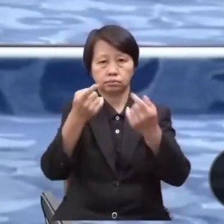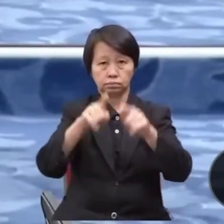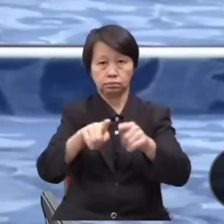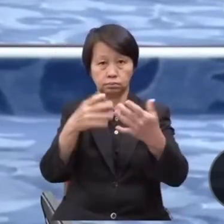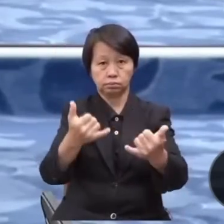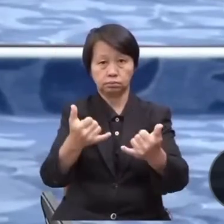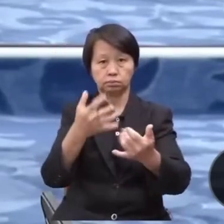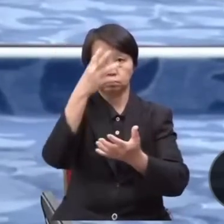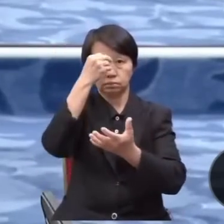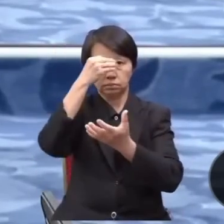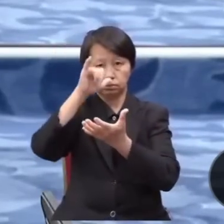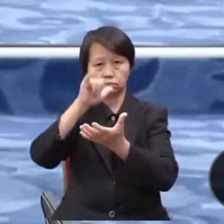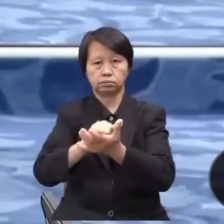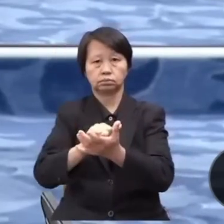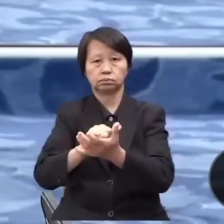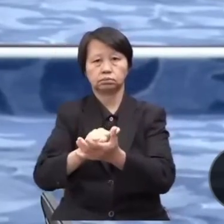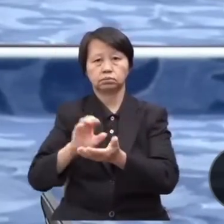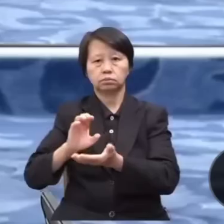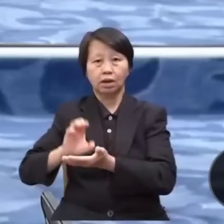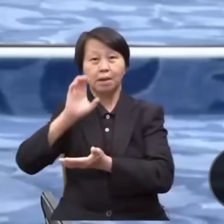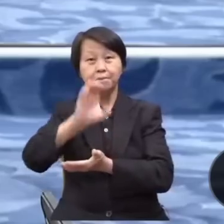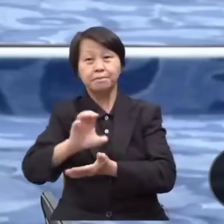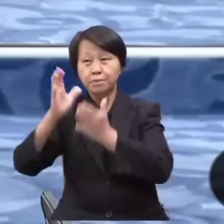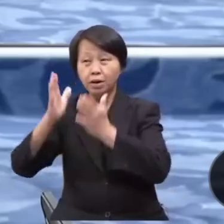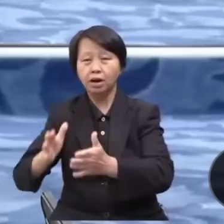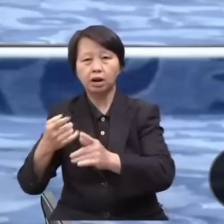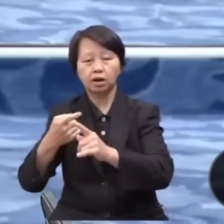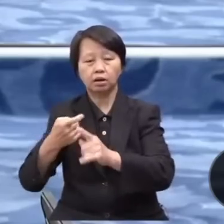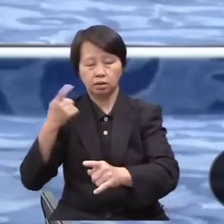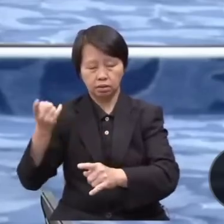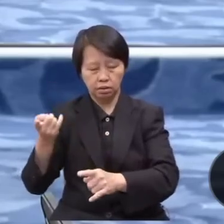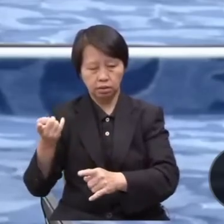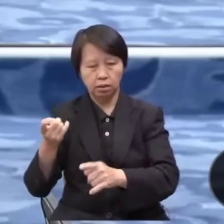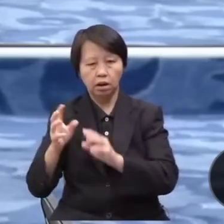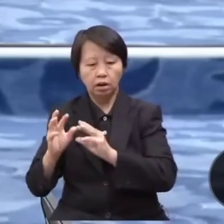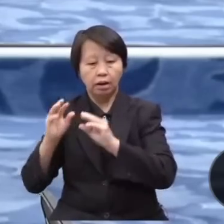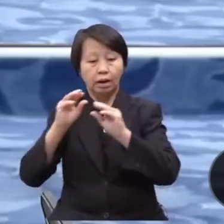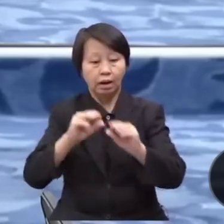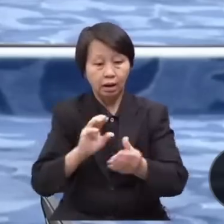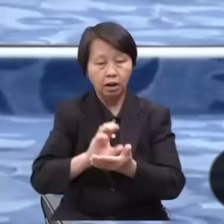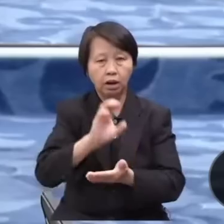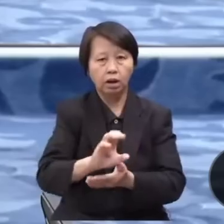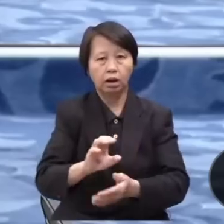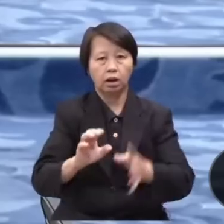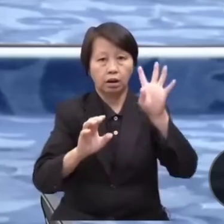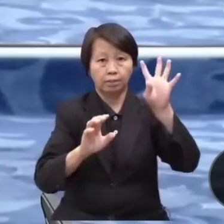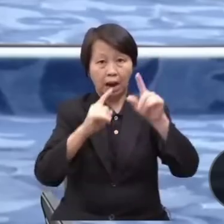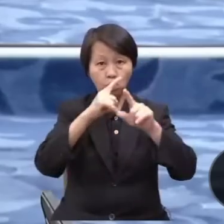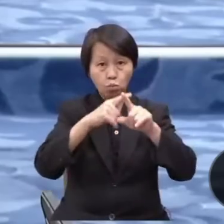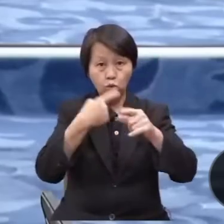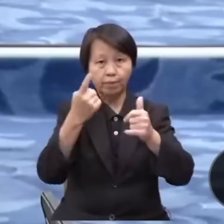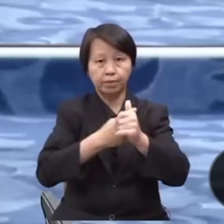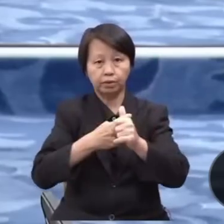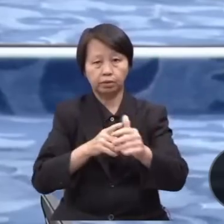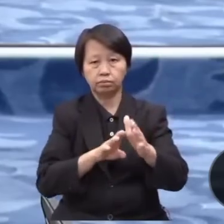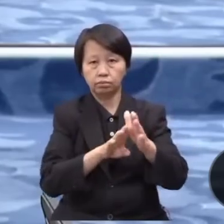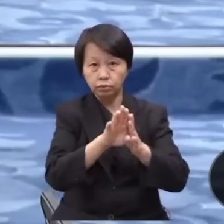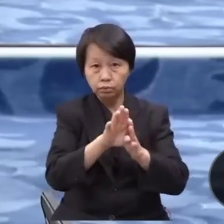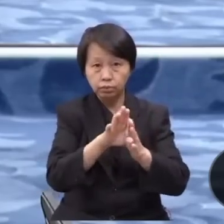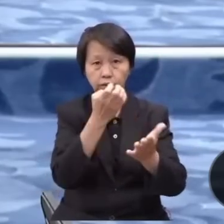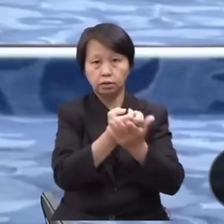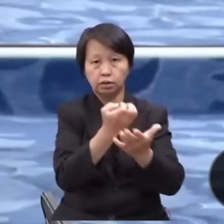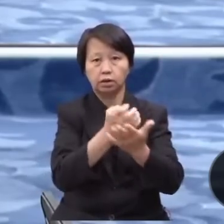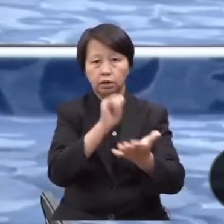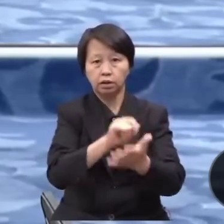ialah keyakinan pelabur dari sudut pelaburan suku tahun pertama, pertumbuhan